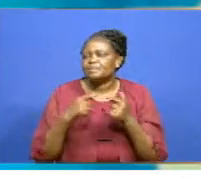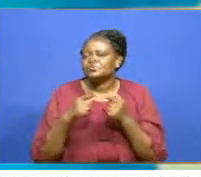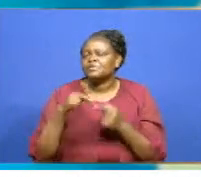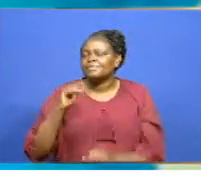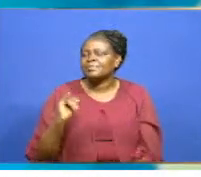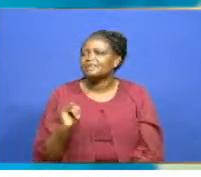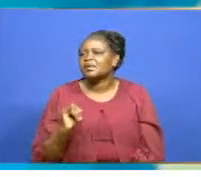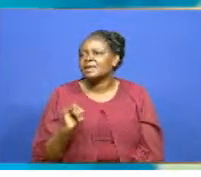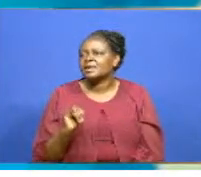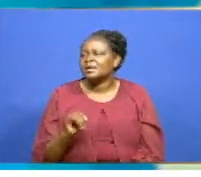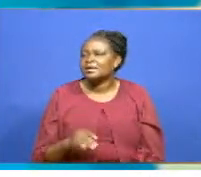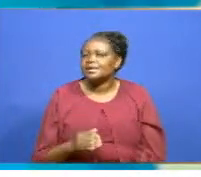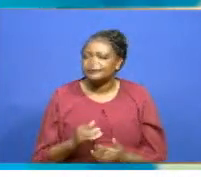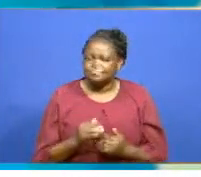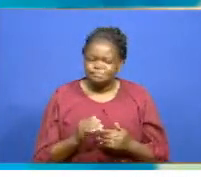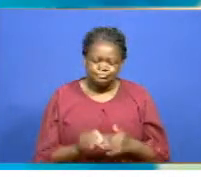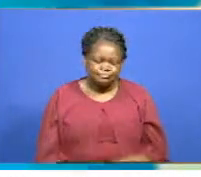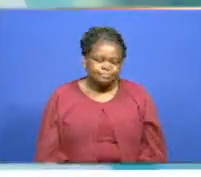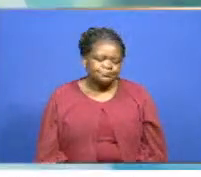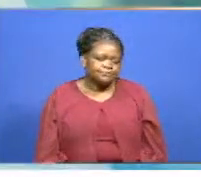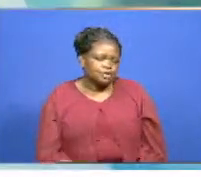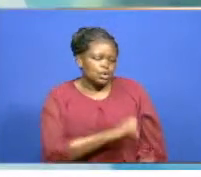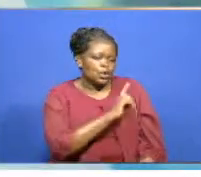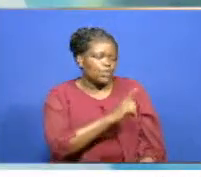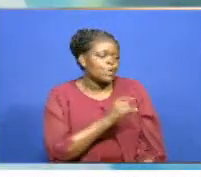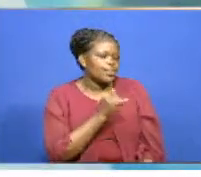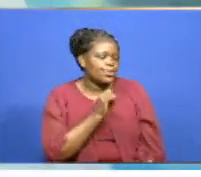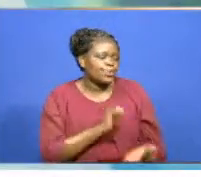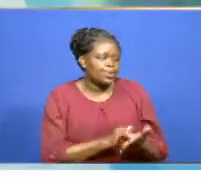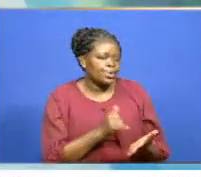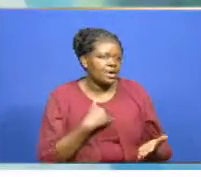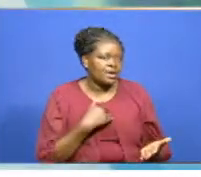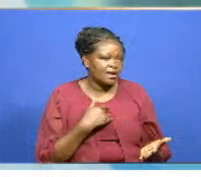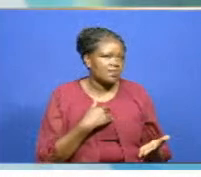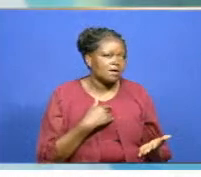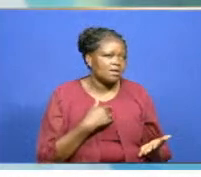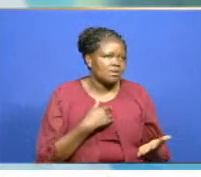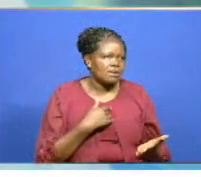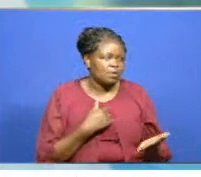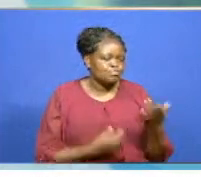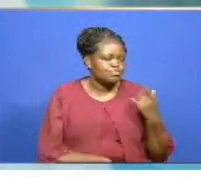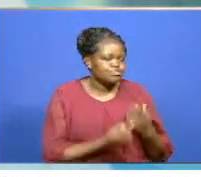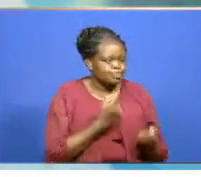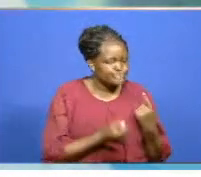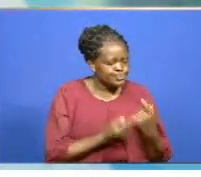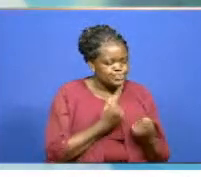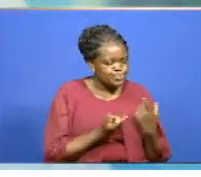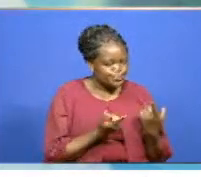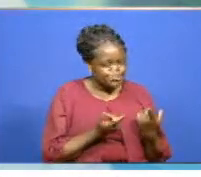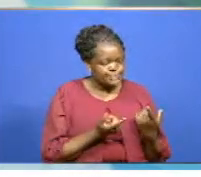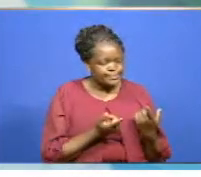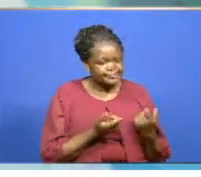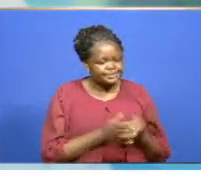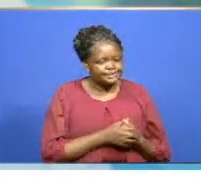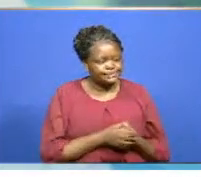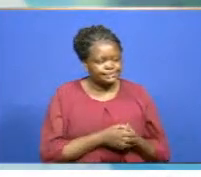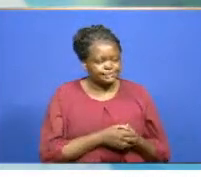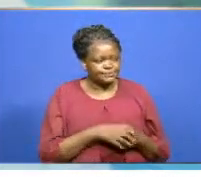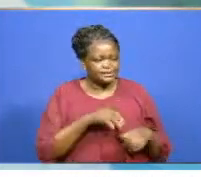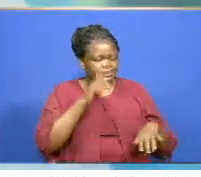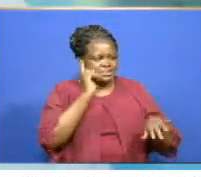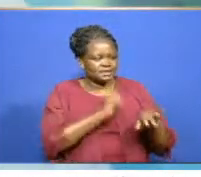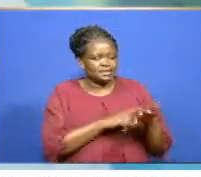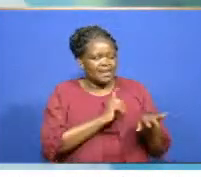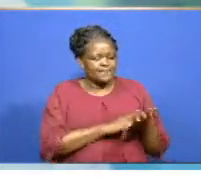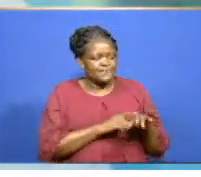mbele. Kuna swala lingine ambalo limekuwa likiibuka humu nchini, hasa katika chaguzi ndogo na hususan baada ya